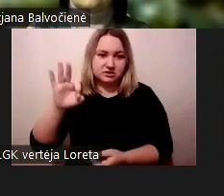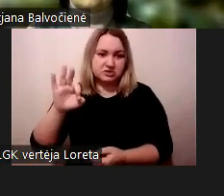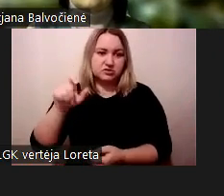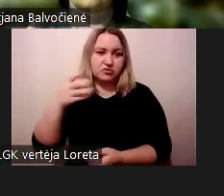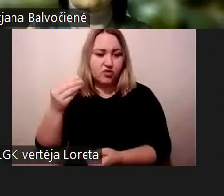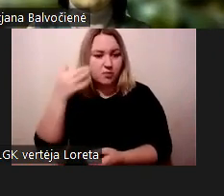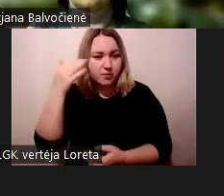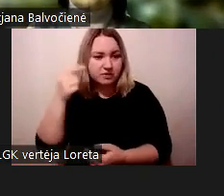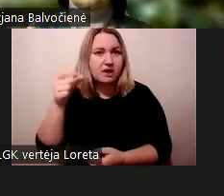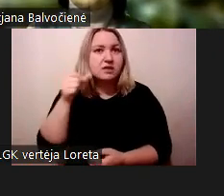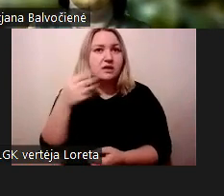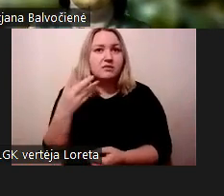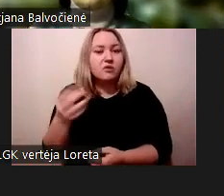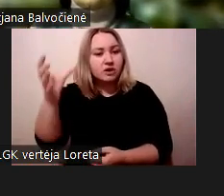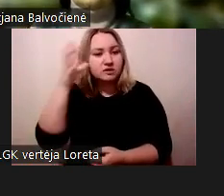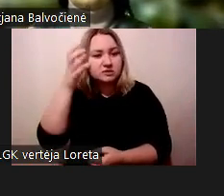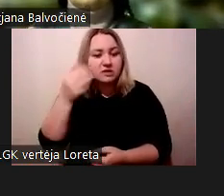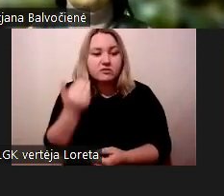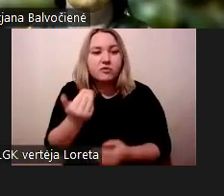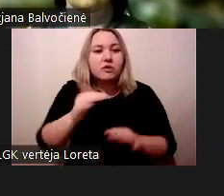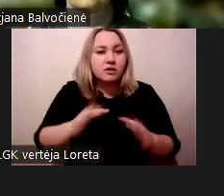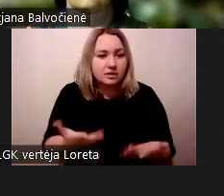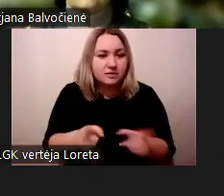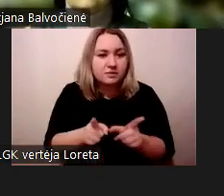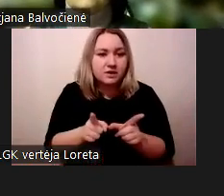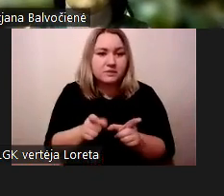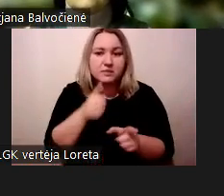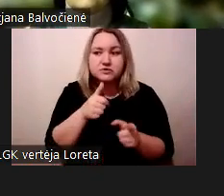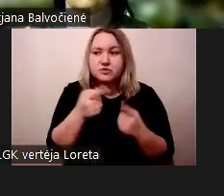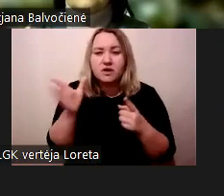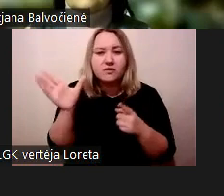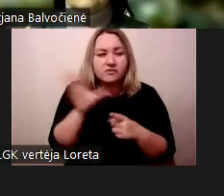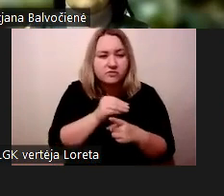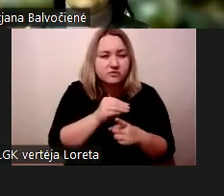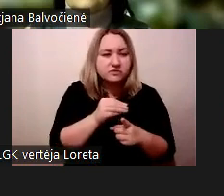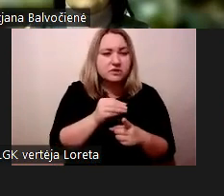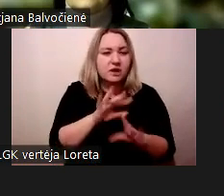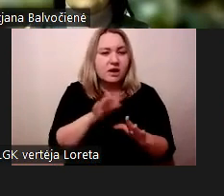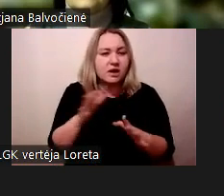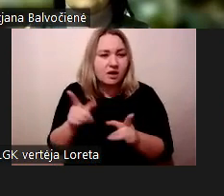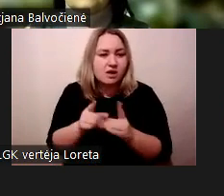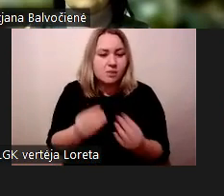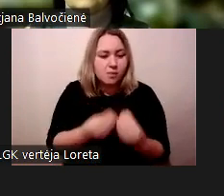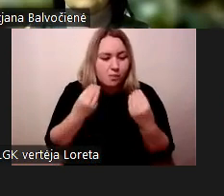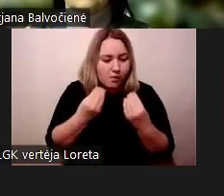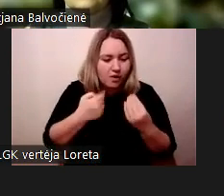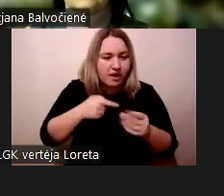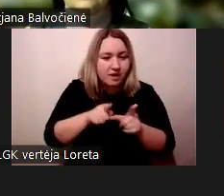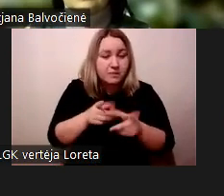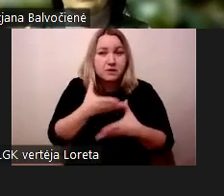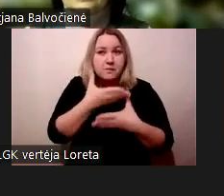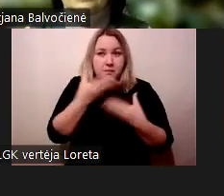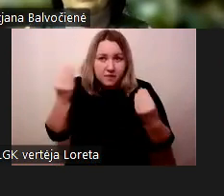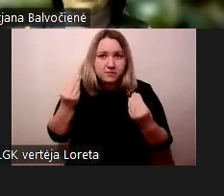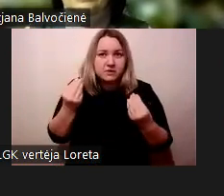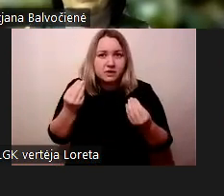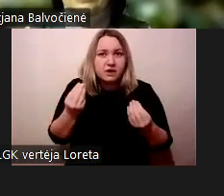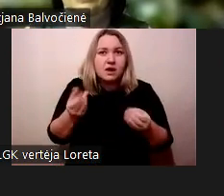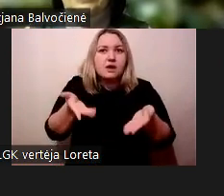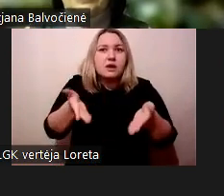Išsilavinimas yra tai, kas lieka, kai užmirštama visa, ko mūsų mokė. Tai